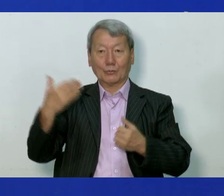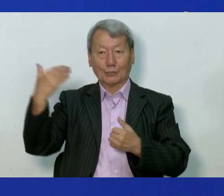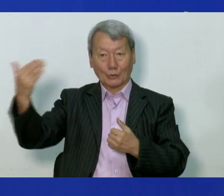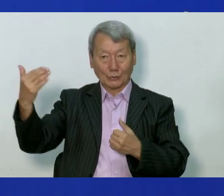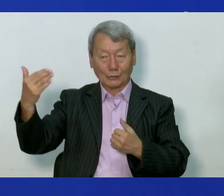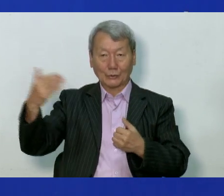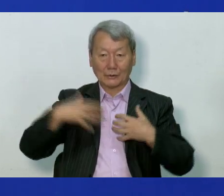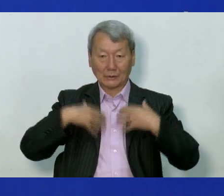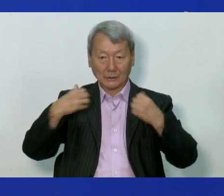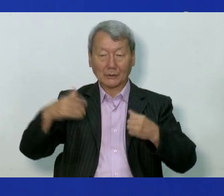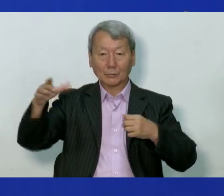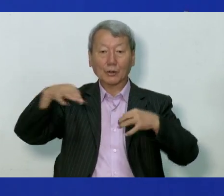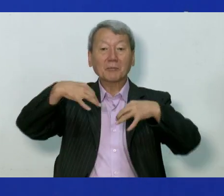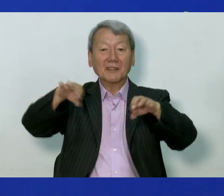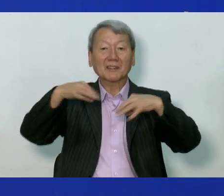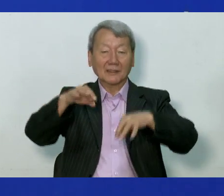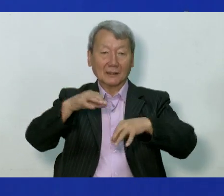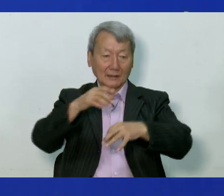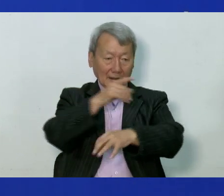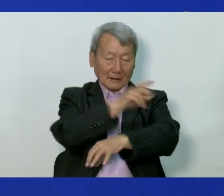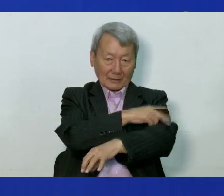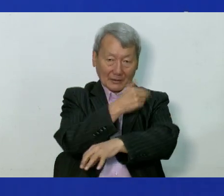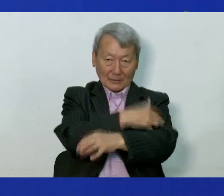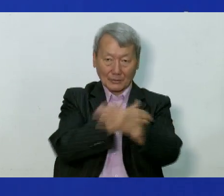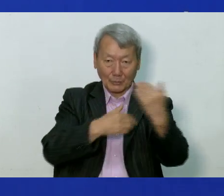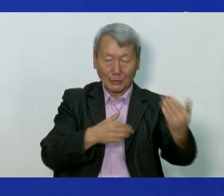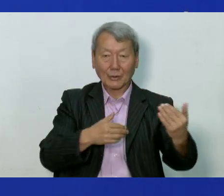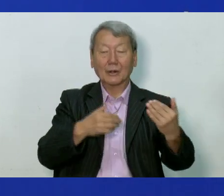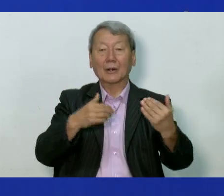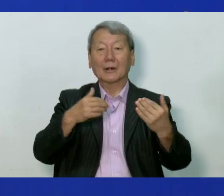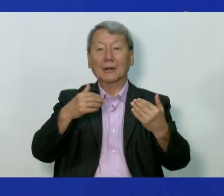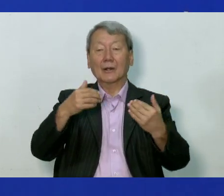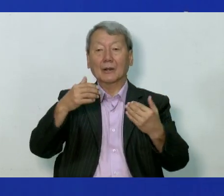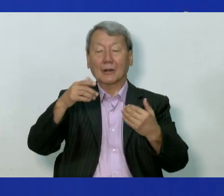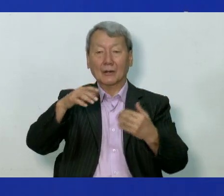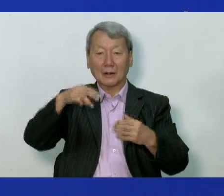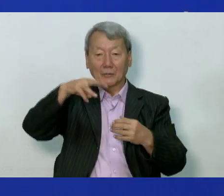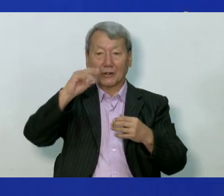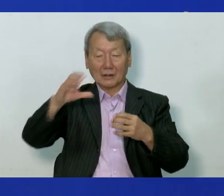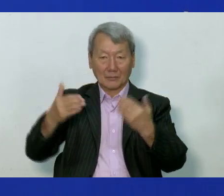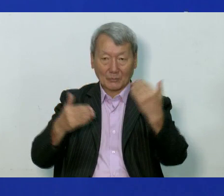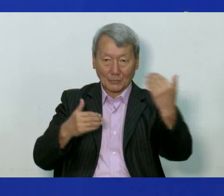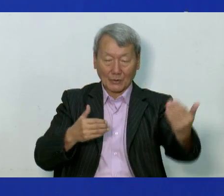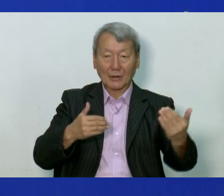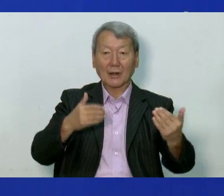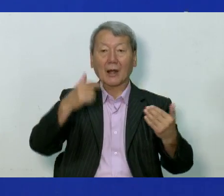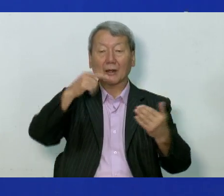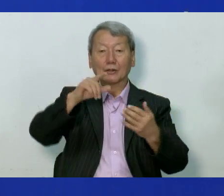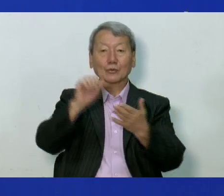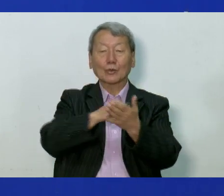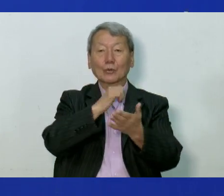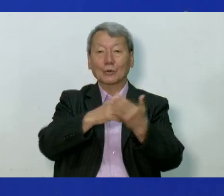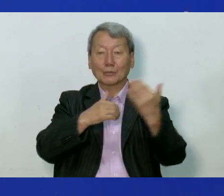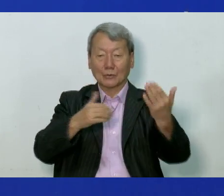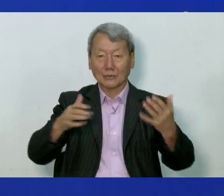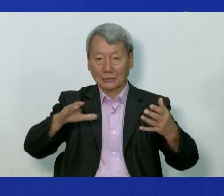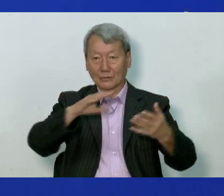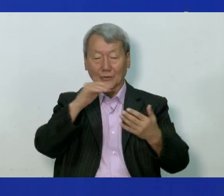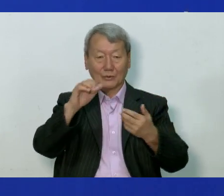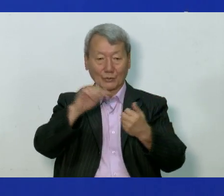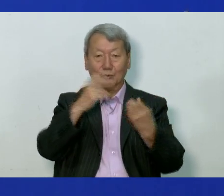колдоо, транспорт, медициналык жабдуу, жекече коргоонун каражаттары, чыгымдык материалдар менен